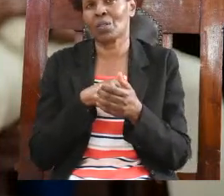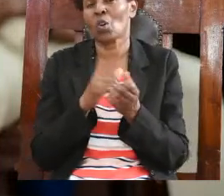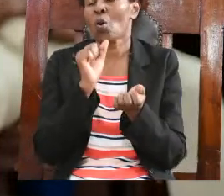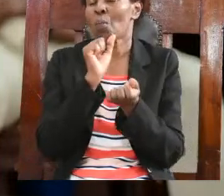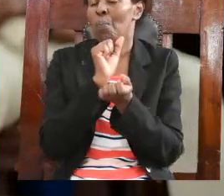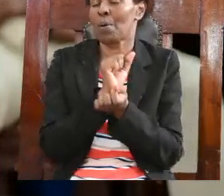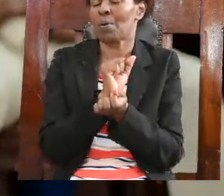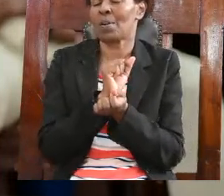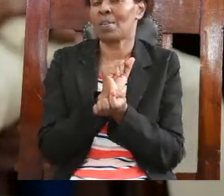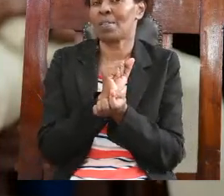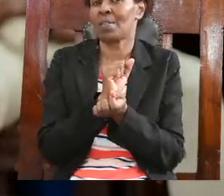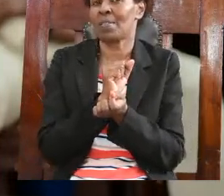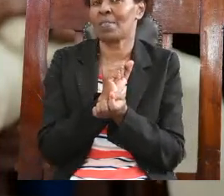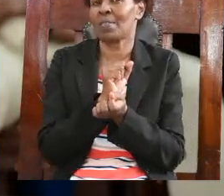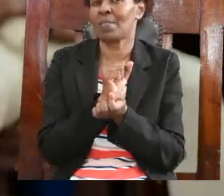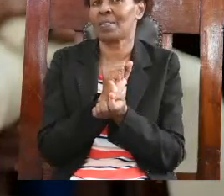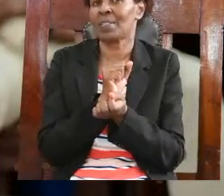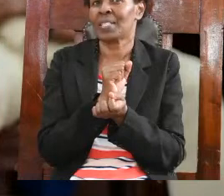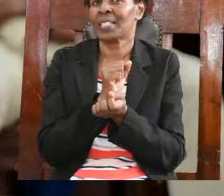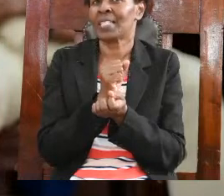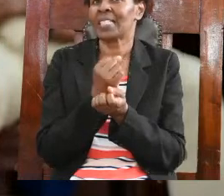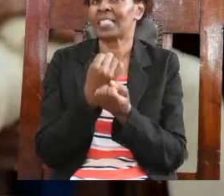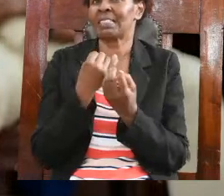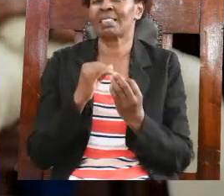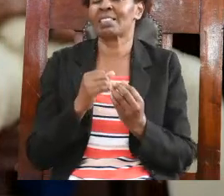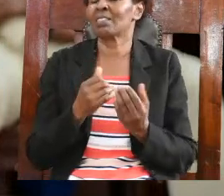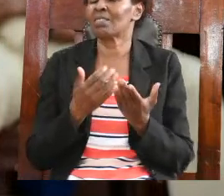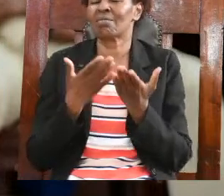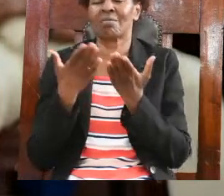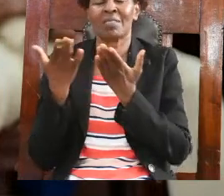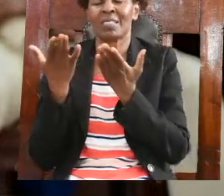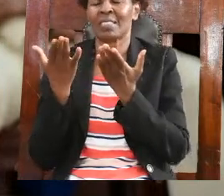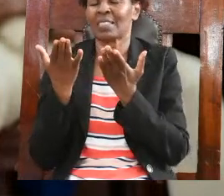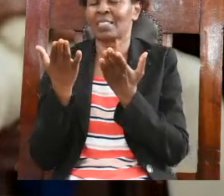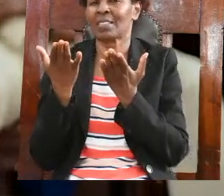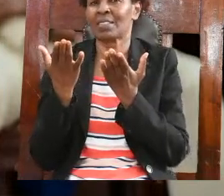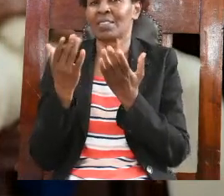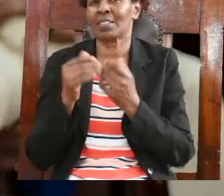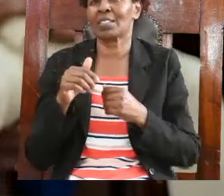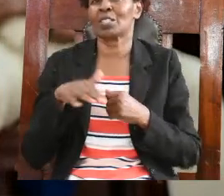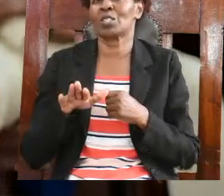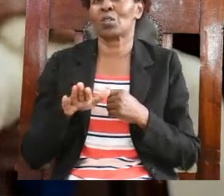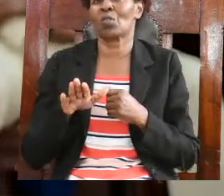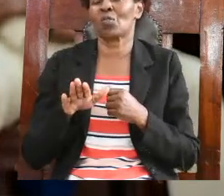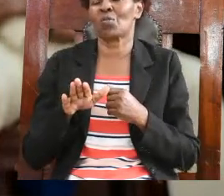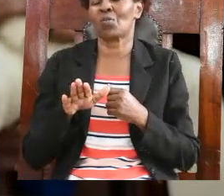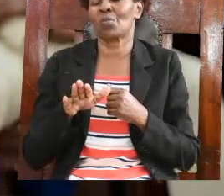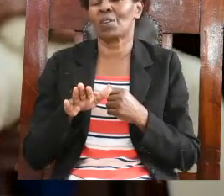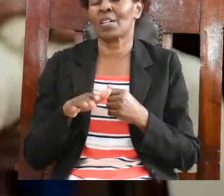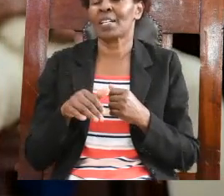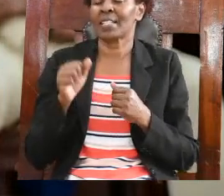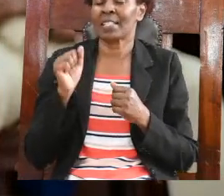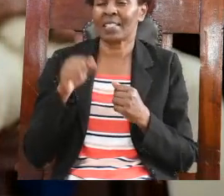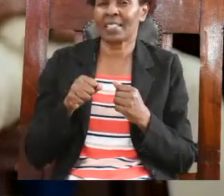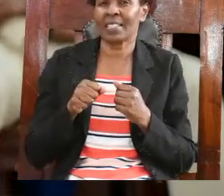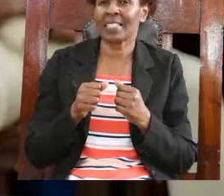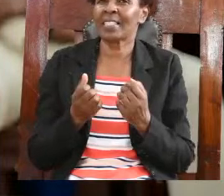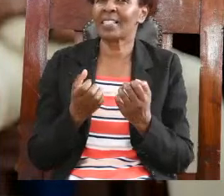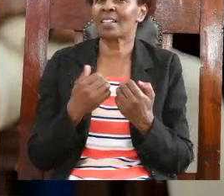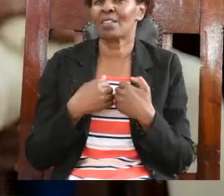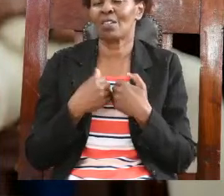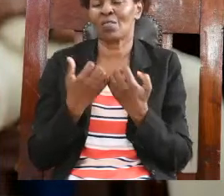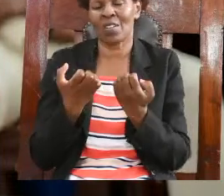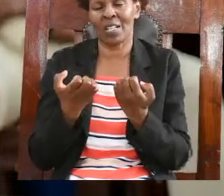Paulo akajitoa mwenyewe, akajinyima. Akagundua hata kama yeye alikuwa na